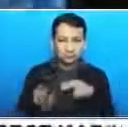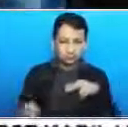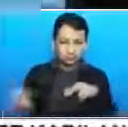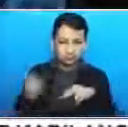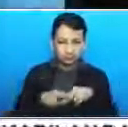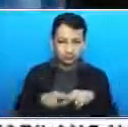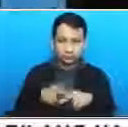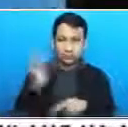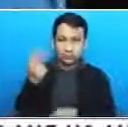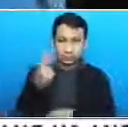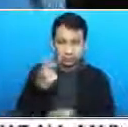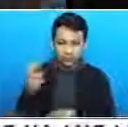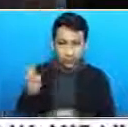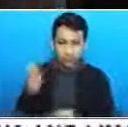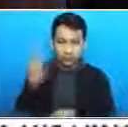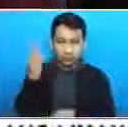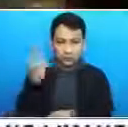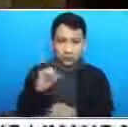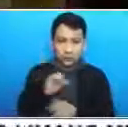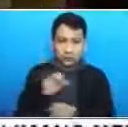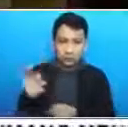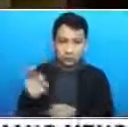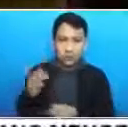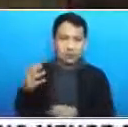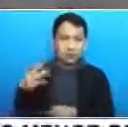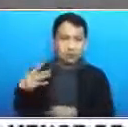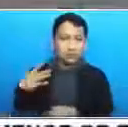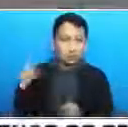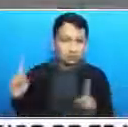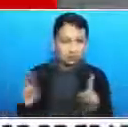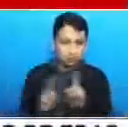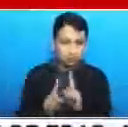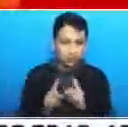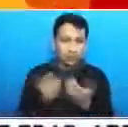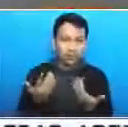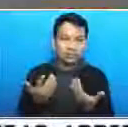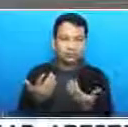vaccine. Si Alan Francisco sa Detalye, Rise and Shine, Alan.